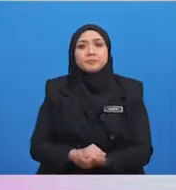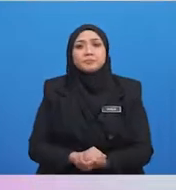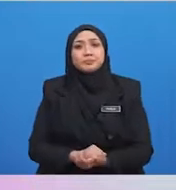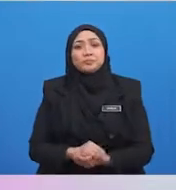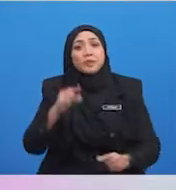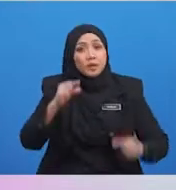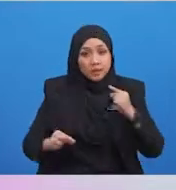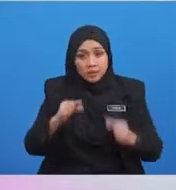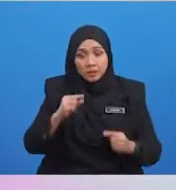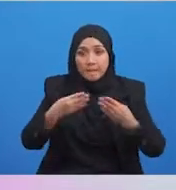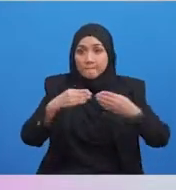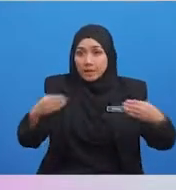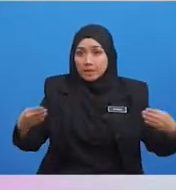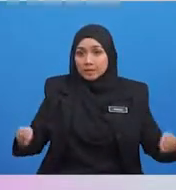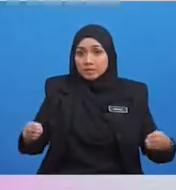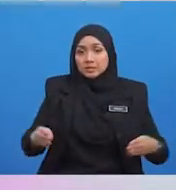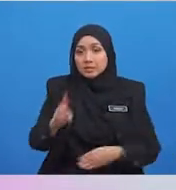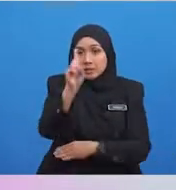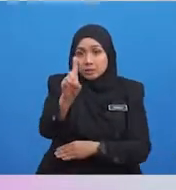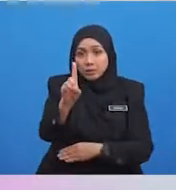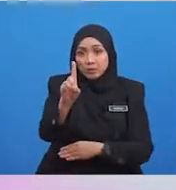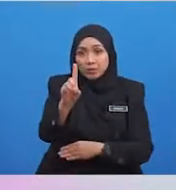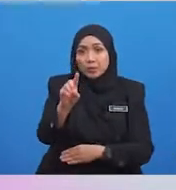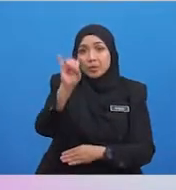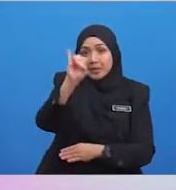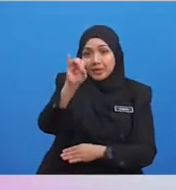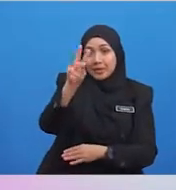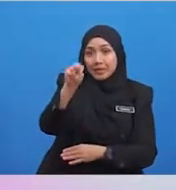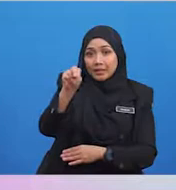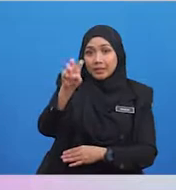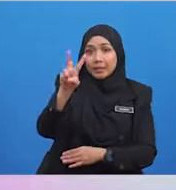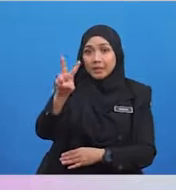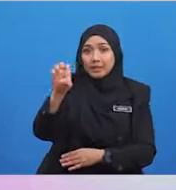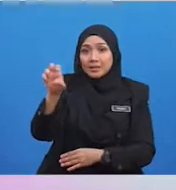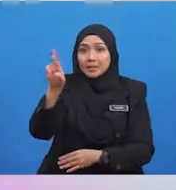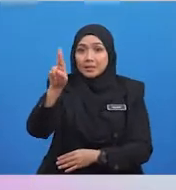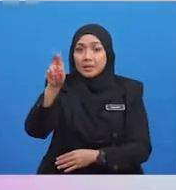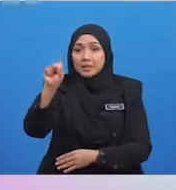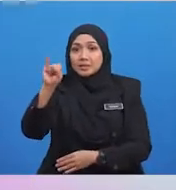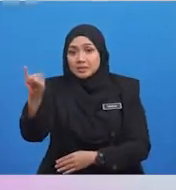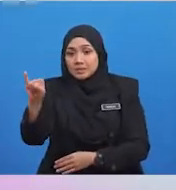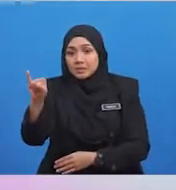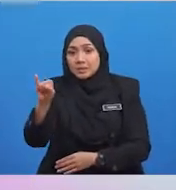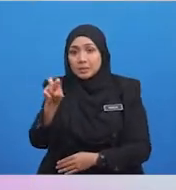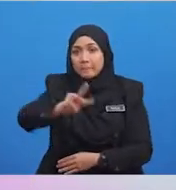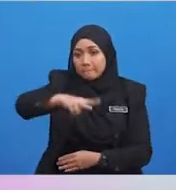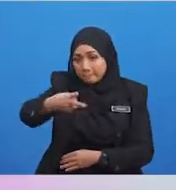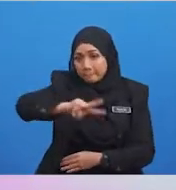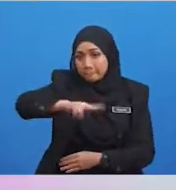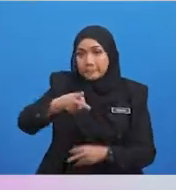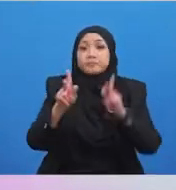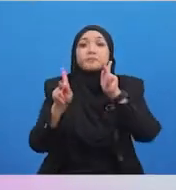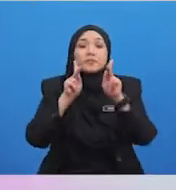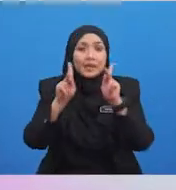Gaya bahasa yang pertama ialah inversi, iaitu pembalikan kata.